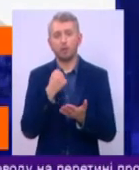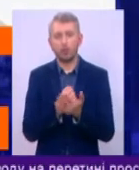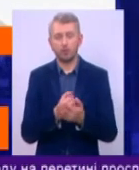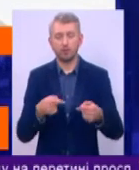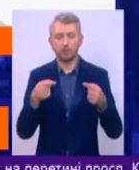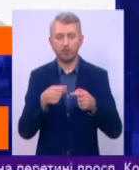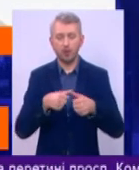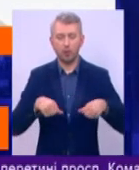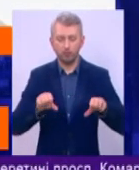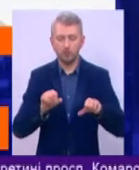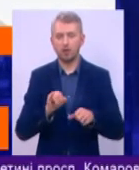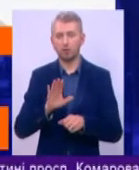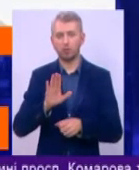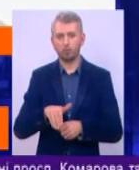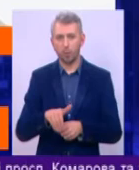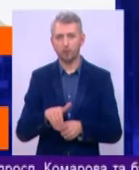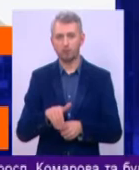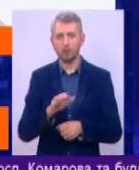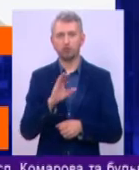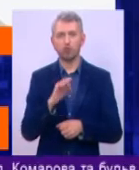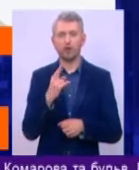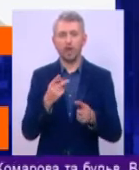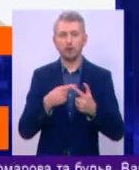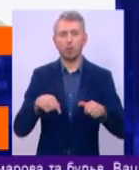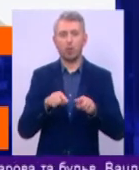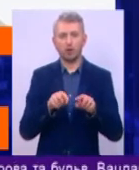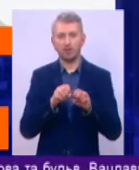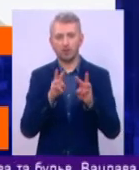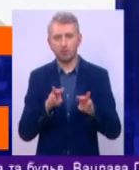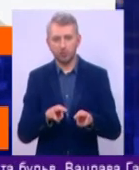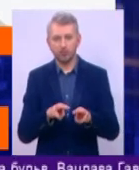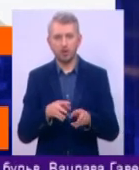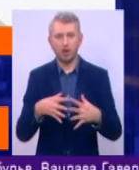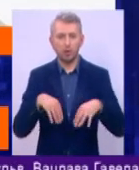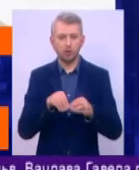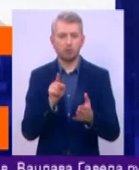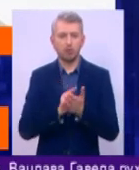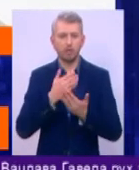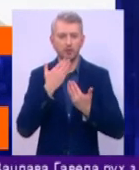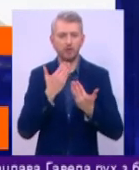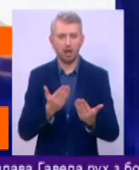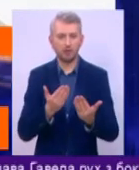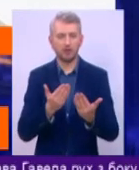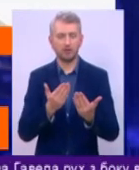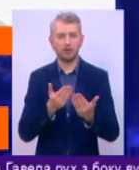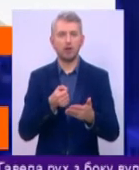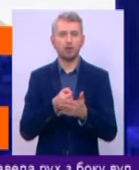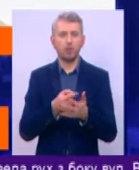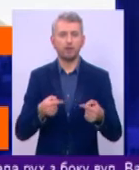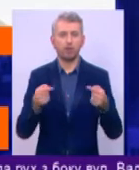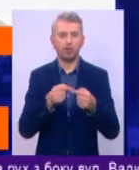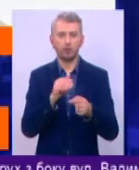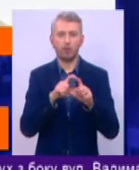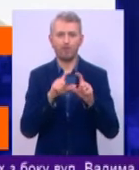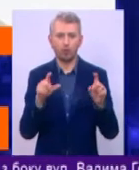відповідна комісія, і потім соціальні органи забезпечення, і родина повинна звертатись до відповідного